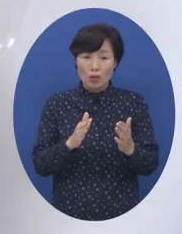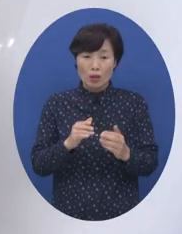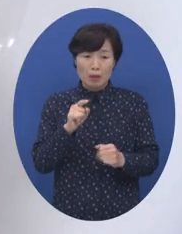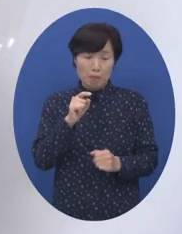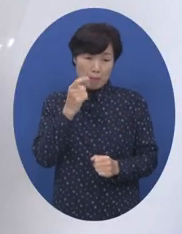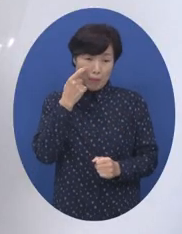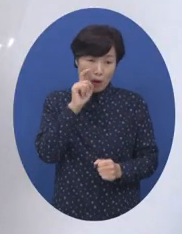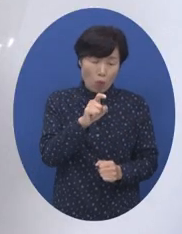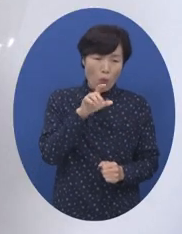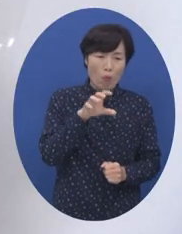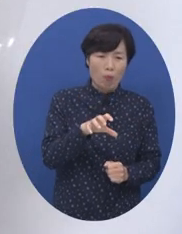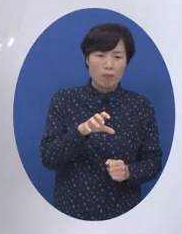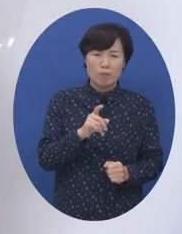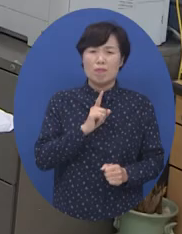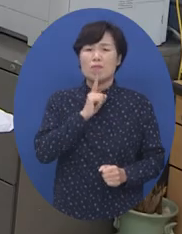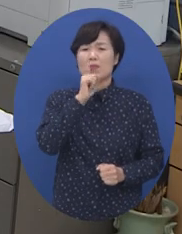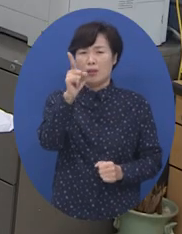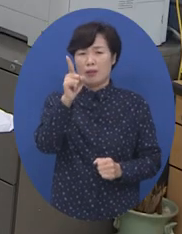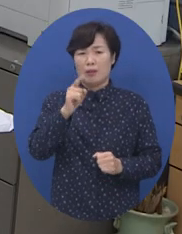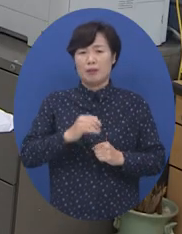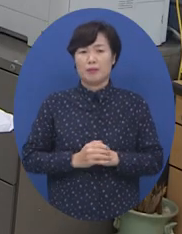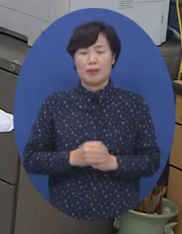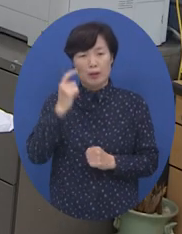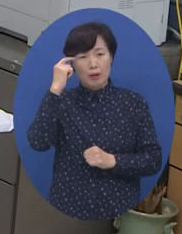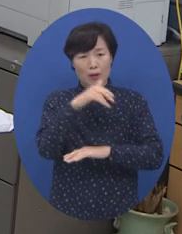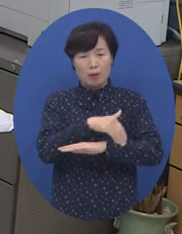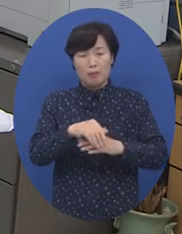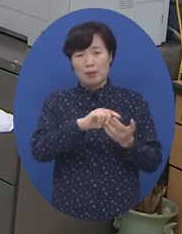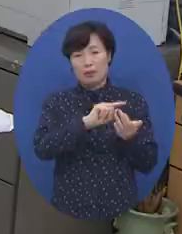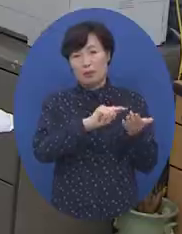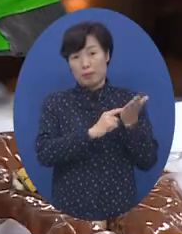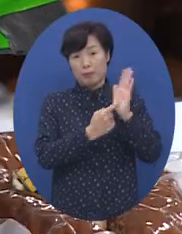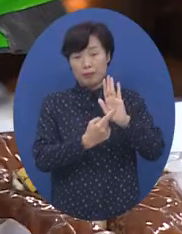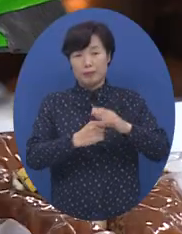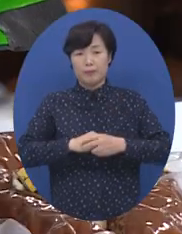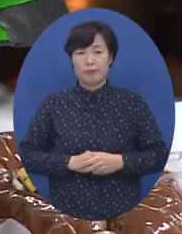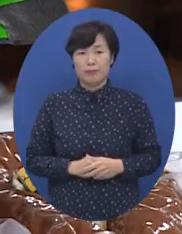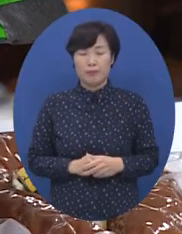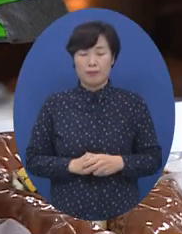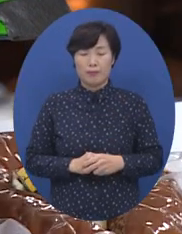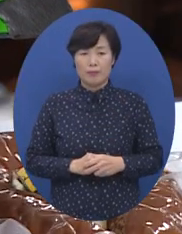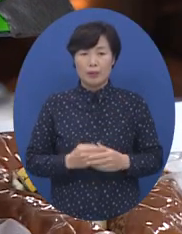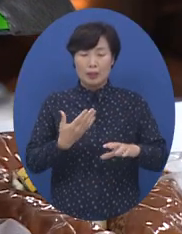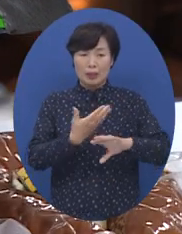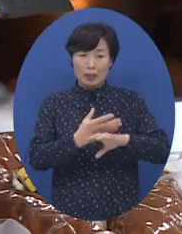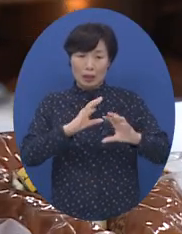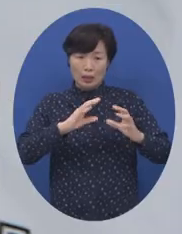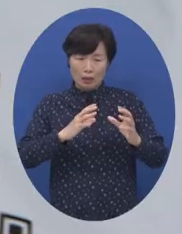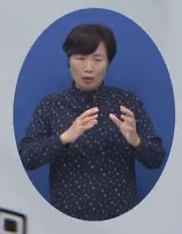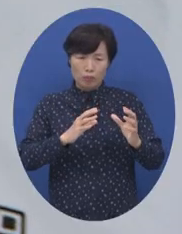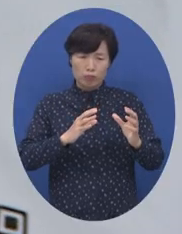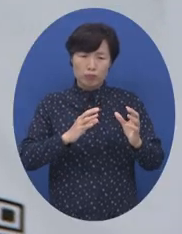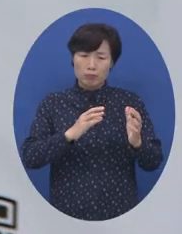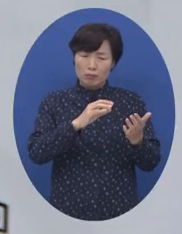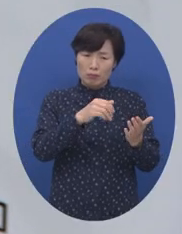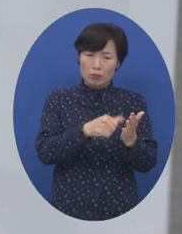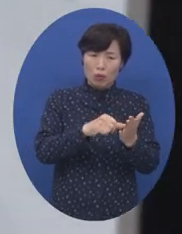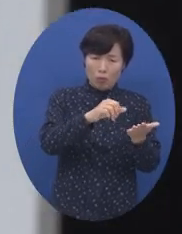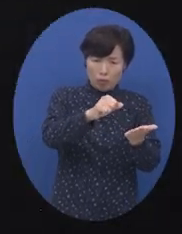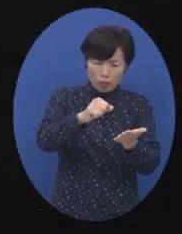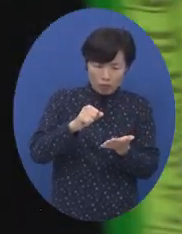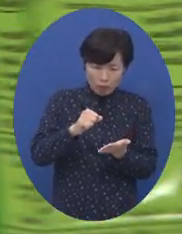입건하고 수사 진행 중이라고 밝혔습니다. 외국 식품 중에 한글 표시가 없다면 검역을 거치지 않은 밀수품으로 볼수 있고